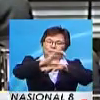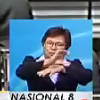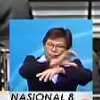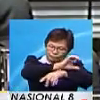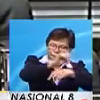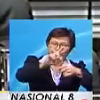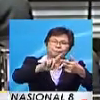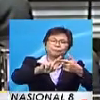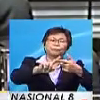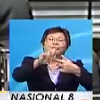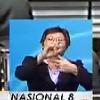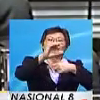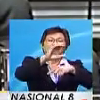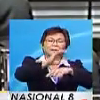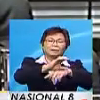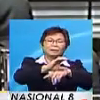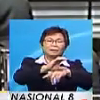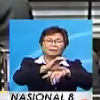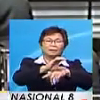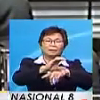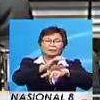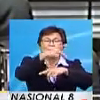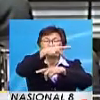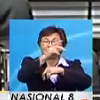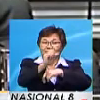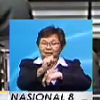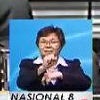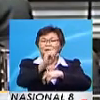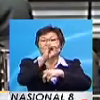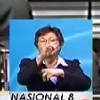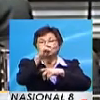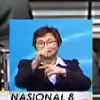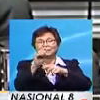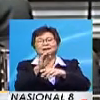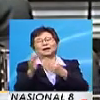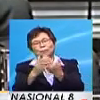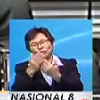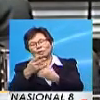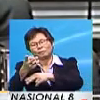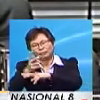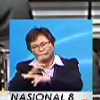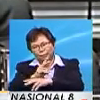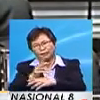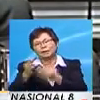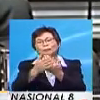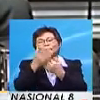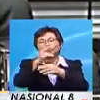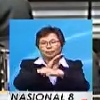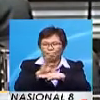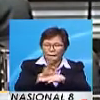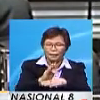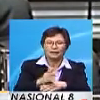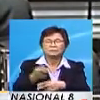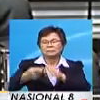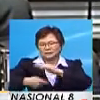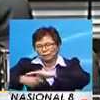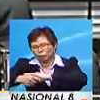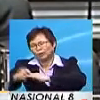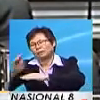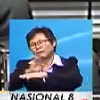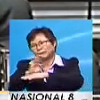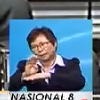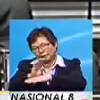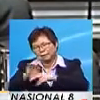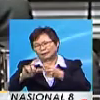seperti khidmat runding cara kemudahan pembiayaan perniagaan kemudahan sewa premis perniagaan dan